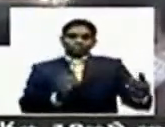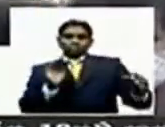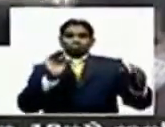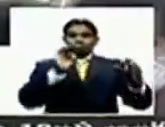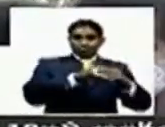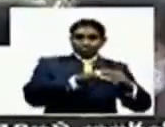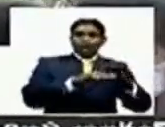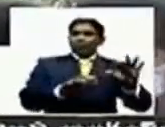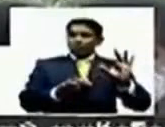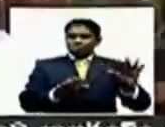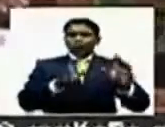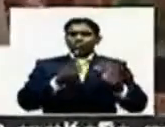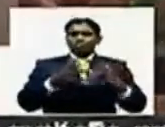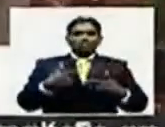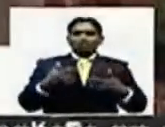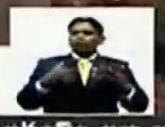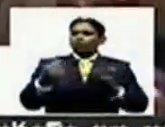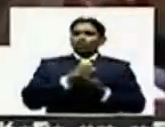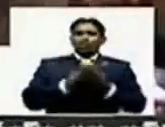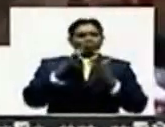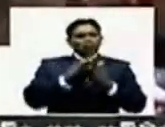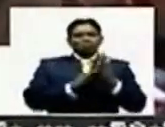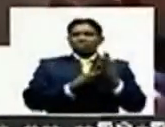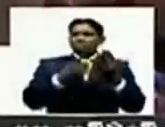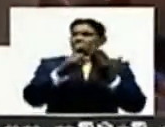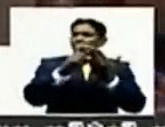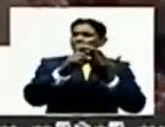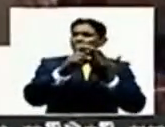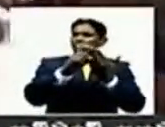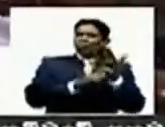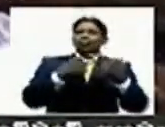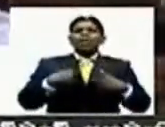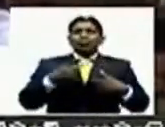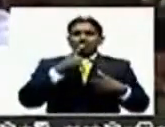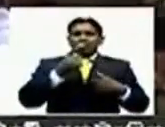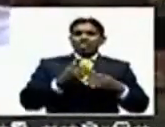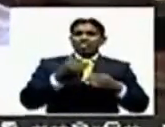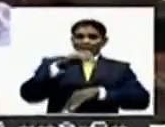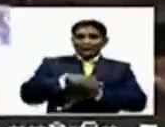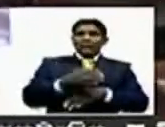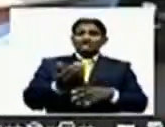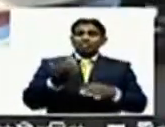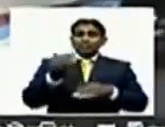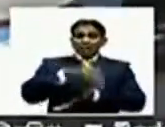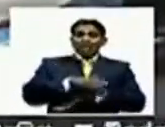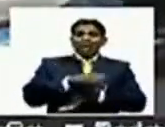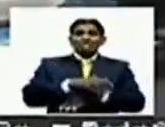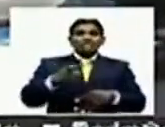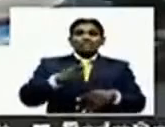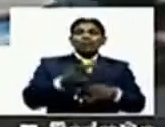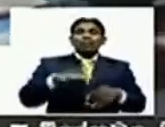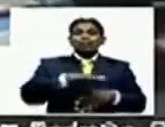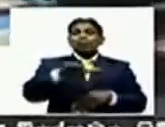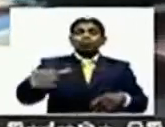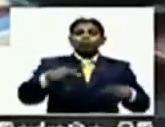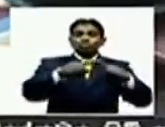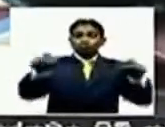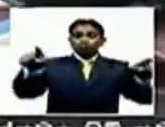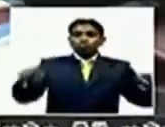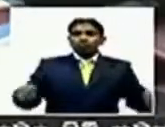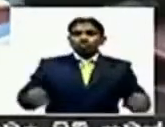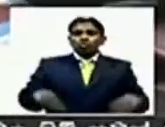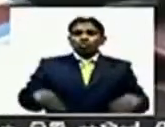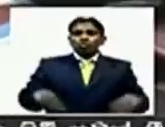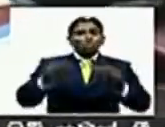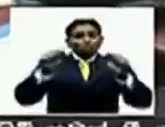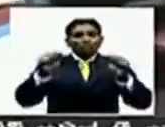සියලු නීති රීති මැද ගොවීන් වන අලි කළමනාකරණ රක්ෂිතය දිනා ගැනීම ඇතුළු ඉල්ලීම් කීපයක් මුල් කරගනිමින්